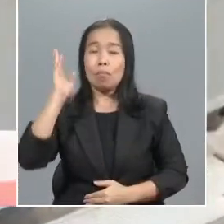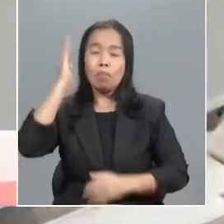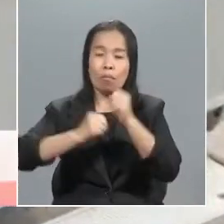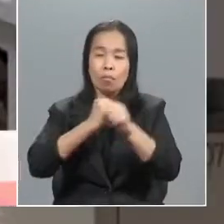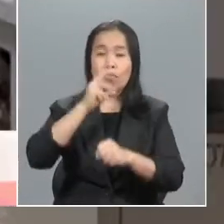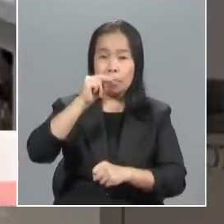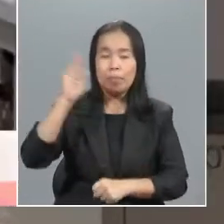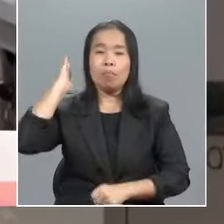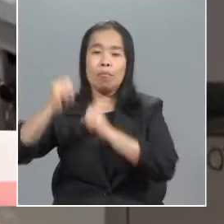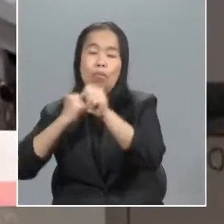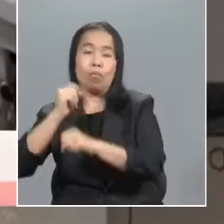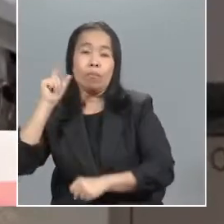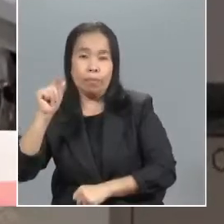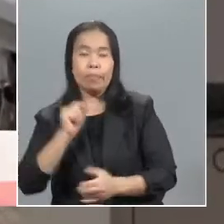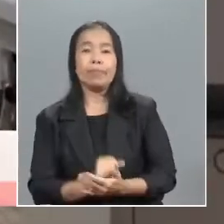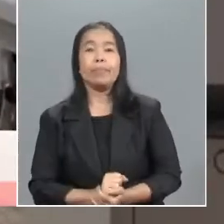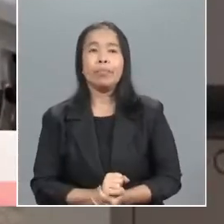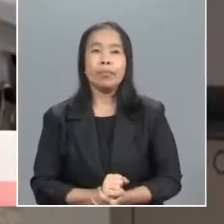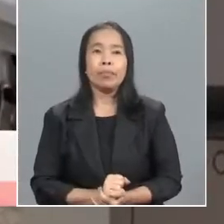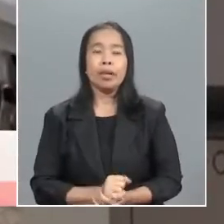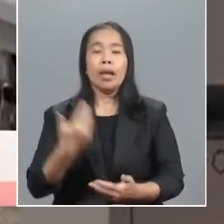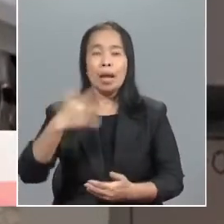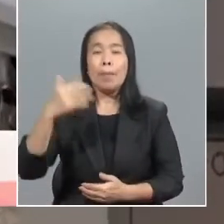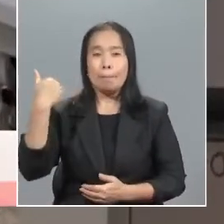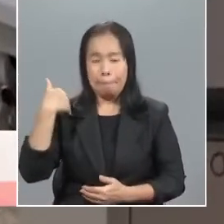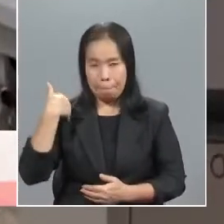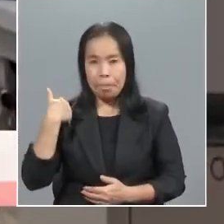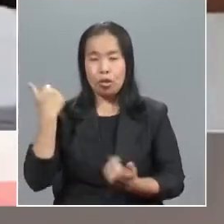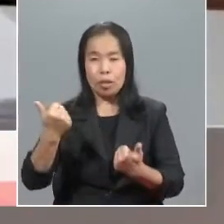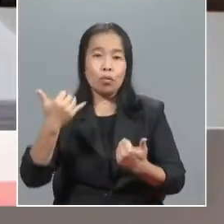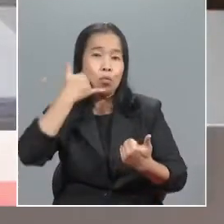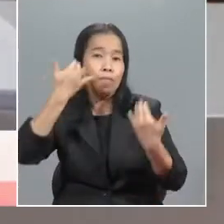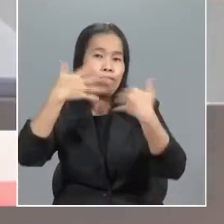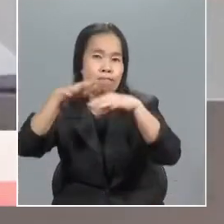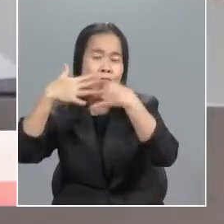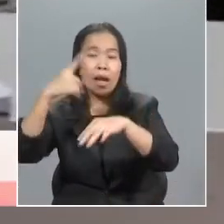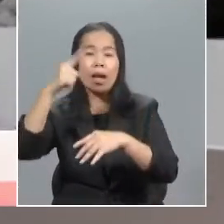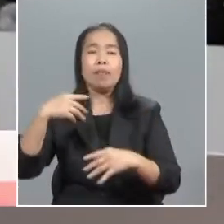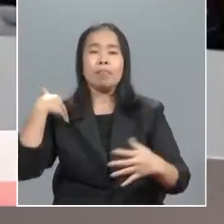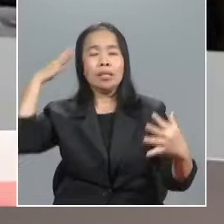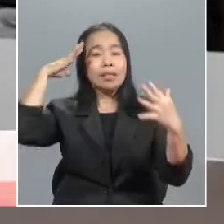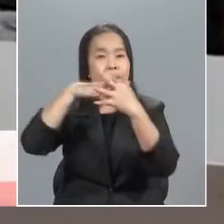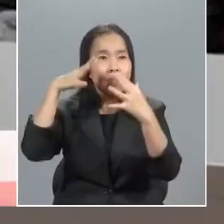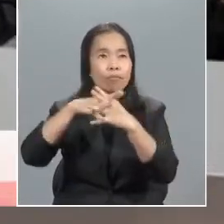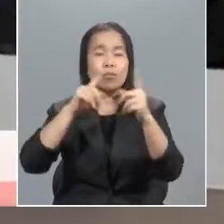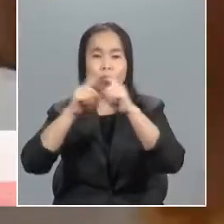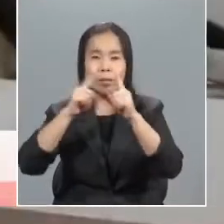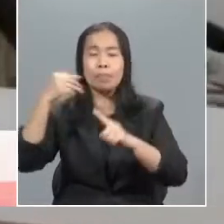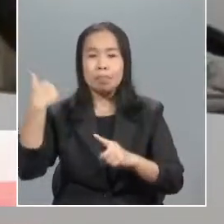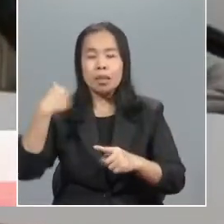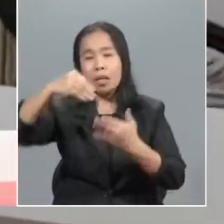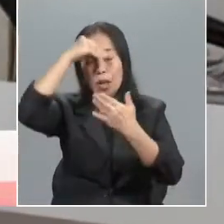ผู้ชายอายุ20ปีนอกจากนี้ก็อยู่ระหว่างการประสานกับทางสหวิชาชีพให้มาร่วมในการสอบสวนนักเรียนชั้นม